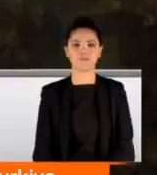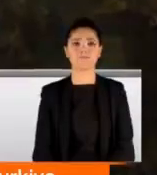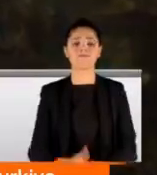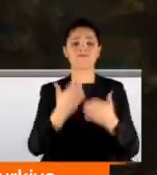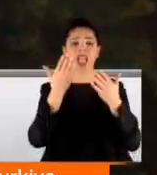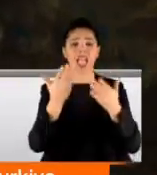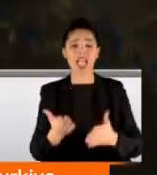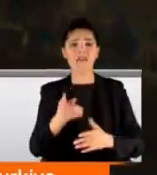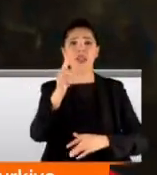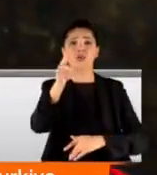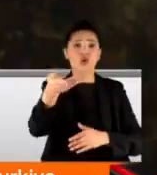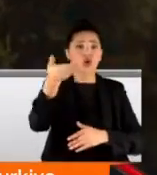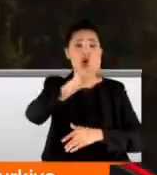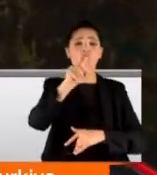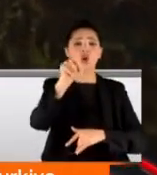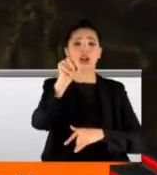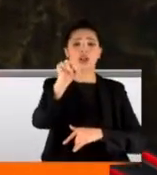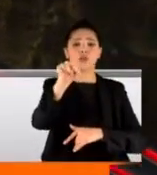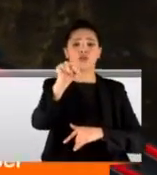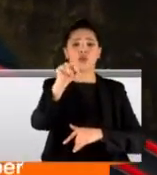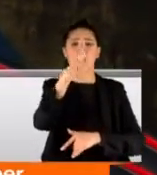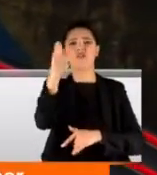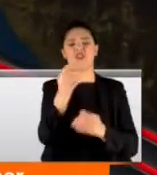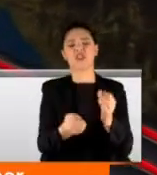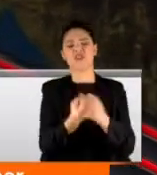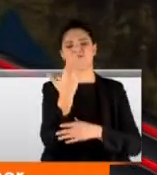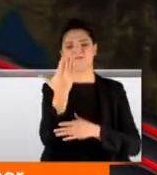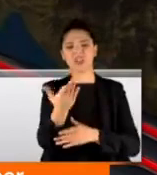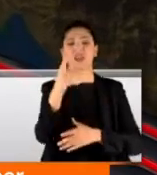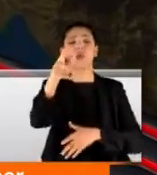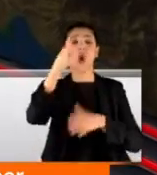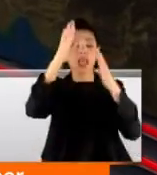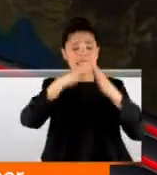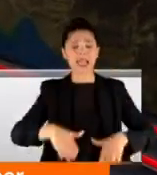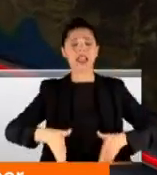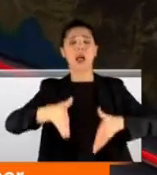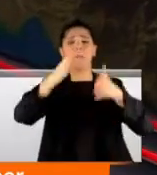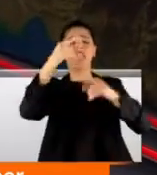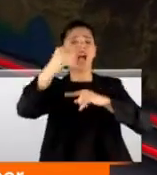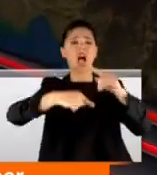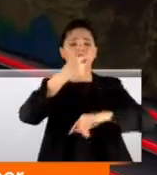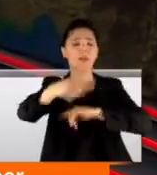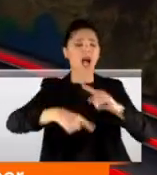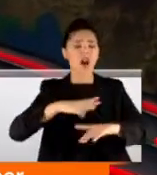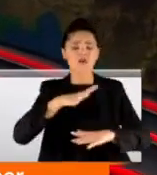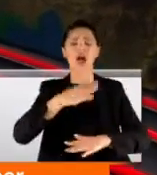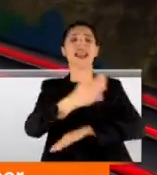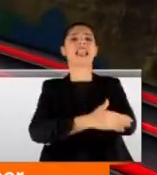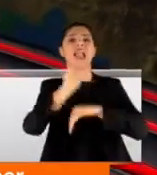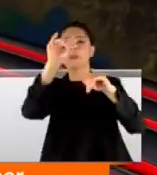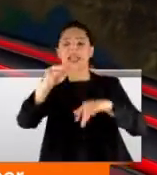Evet, bu sonrasında da tabii bu görüntüler ortaya çıktı. Yıkılan binada insanlar yakınlarını arıyor ve yardım etmeye gelenler